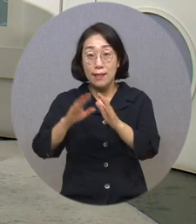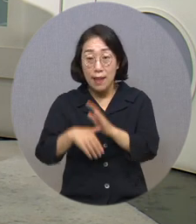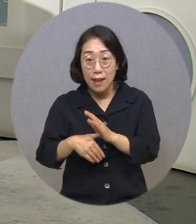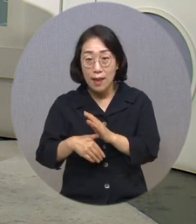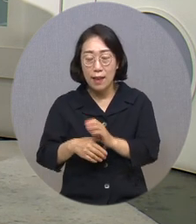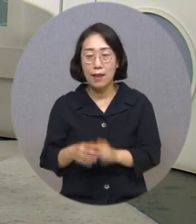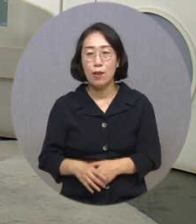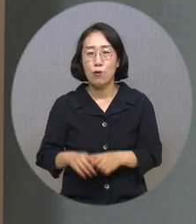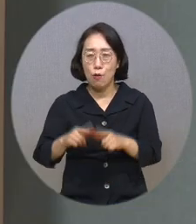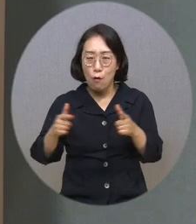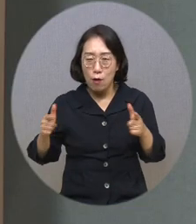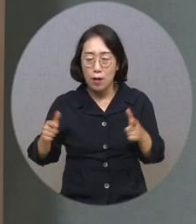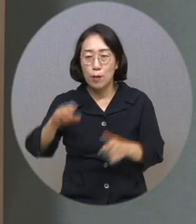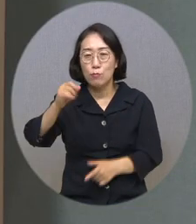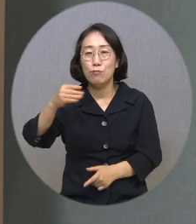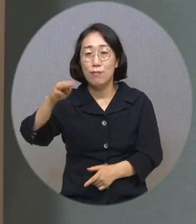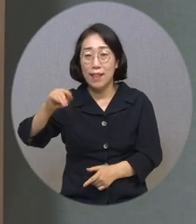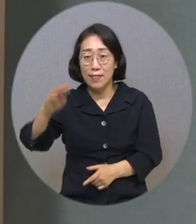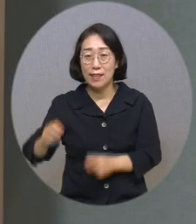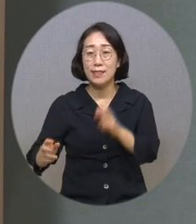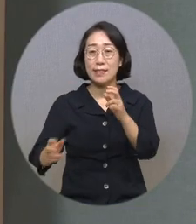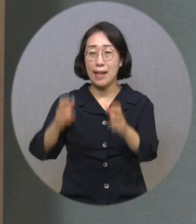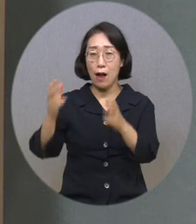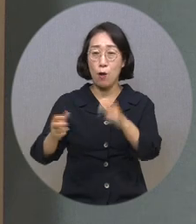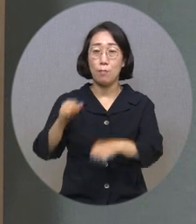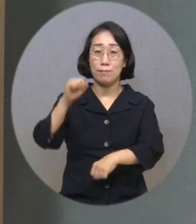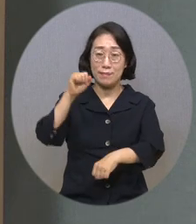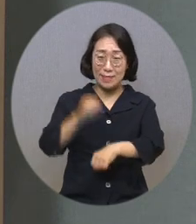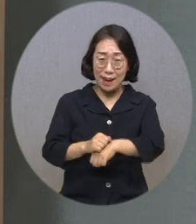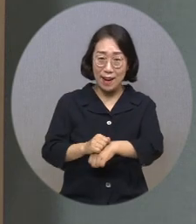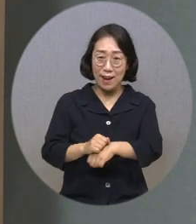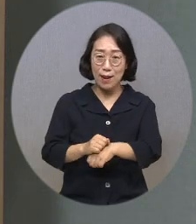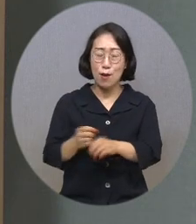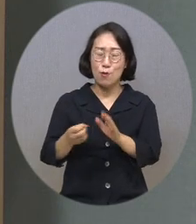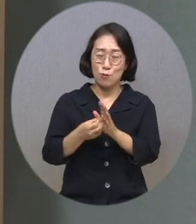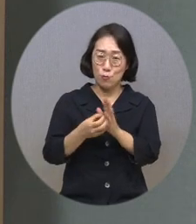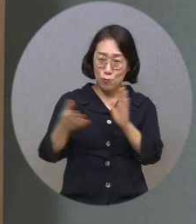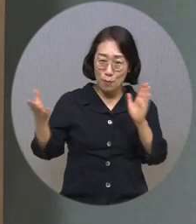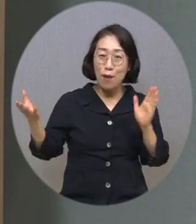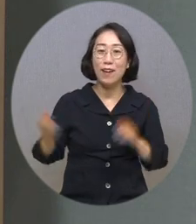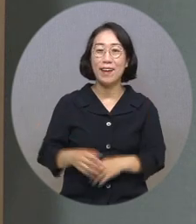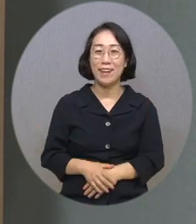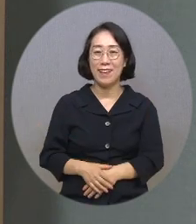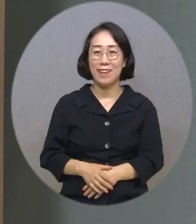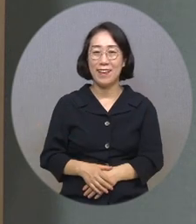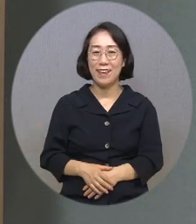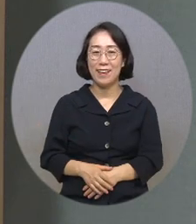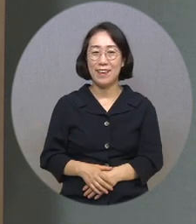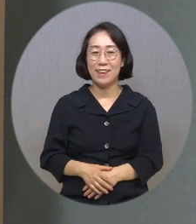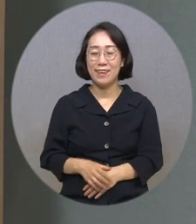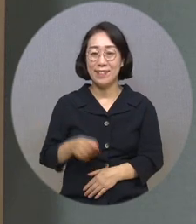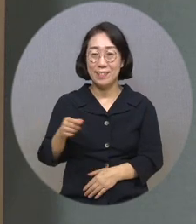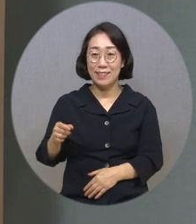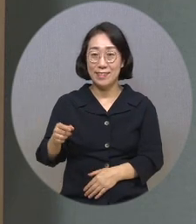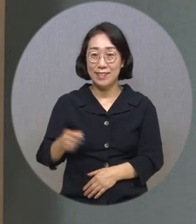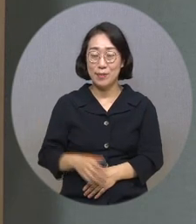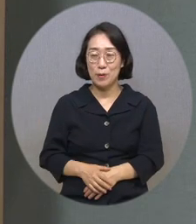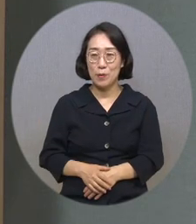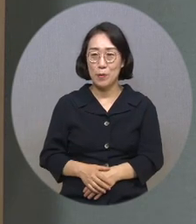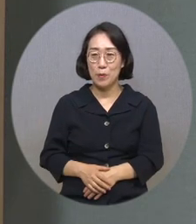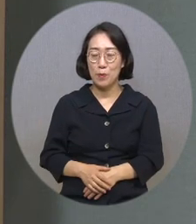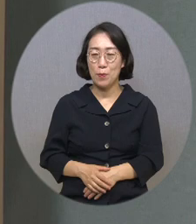아주 잘 이끌어서 아주 유명해졌어요. 그래서 그 유명한 분과 한번 우리가